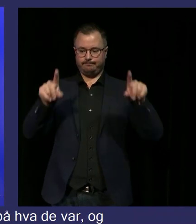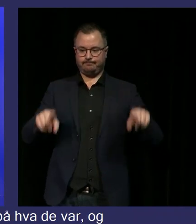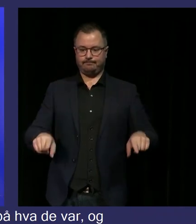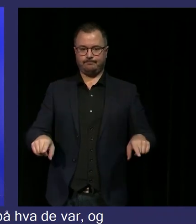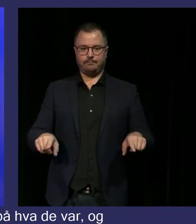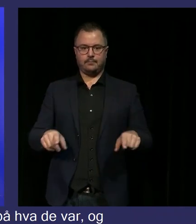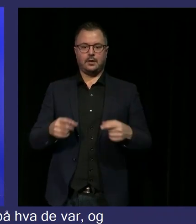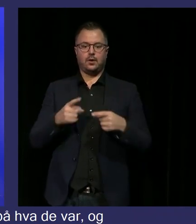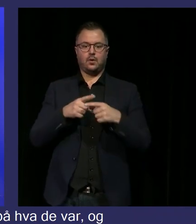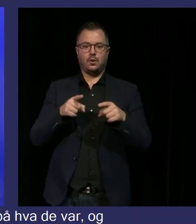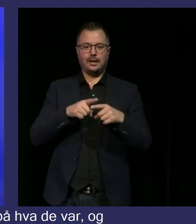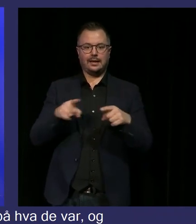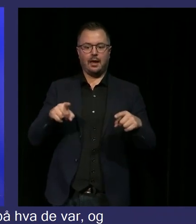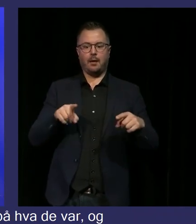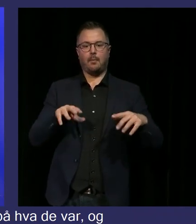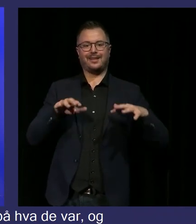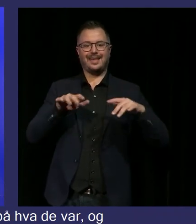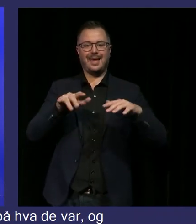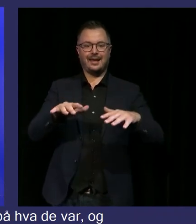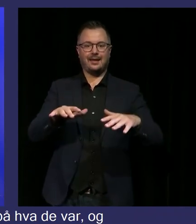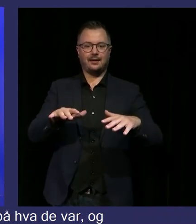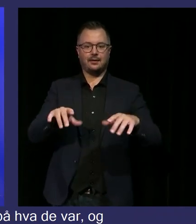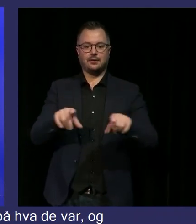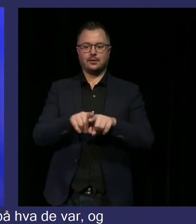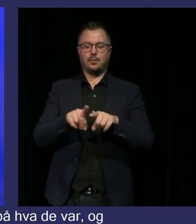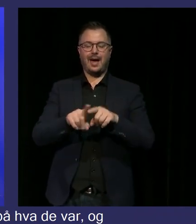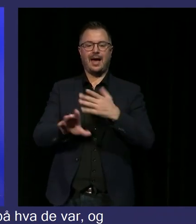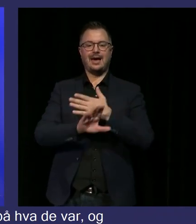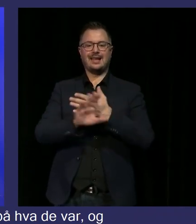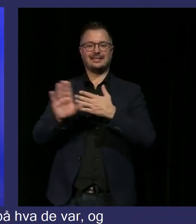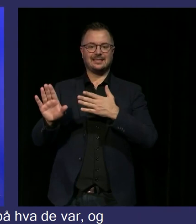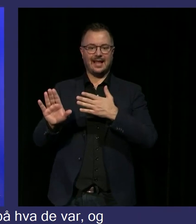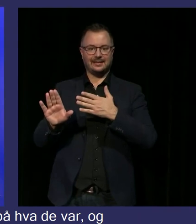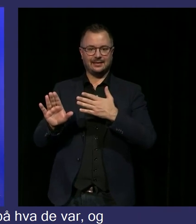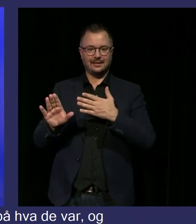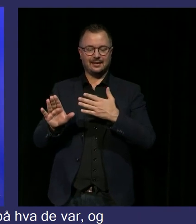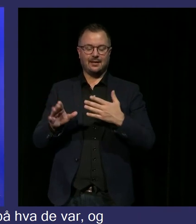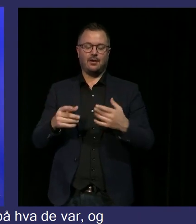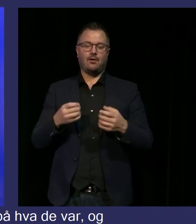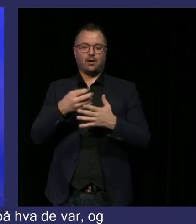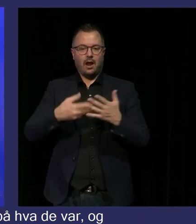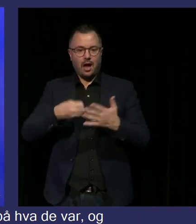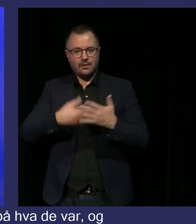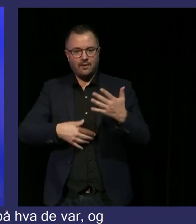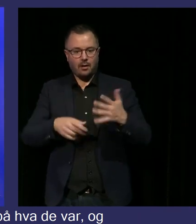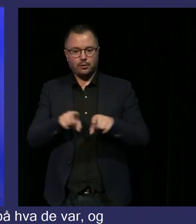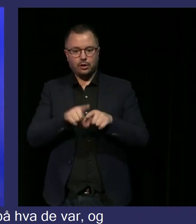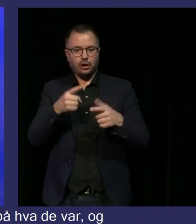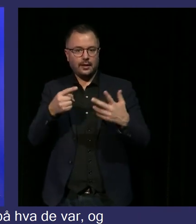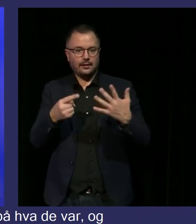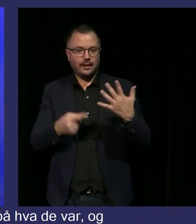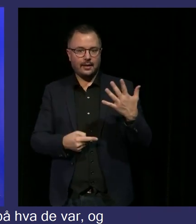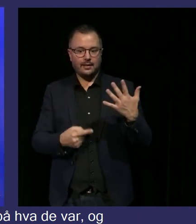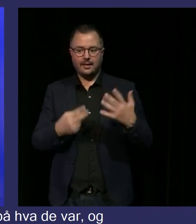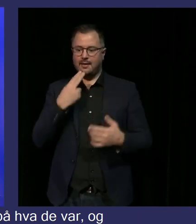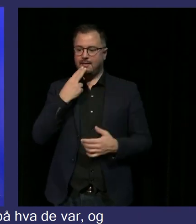ulike bakterier, multiresistente bakterietyper, forklaring hva de var og hvem som måtte teste seg